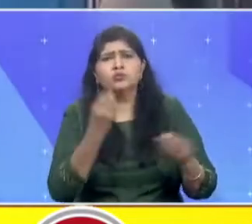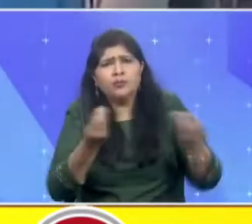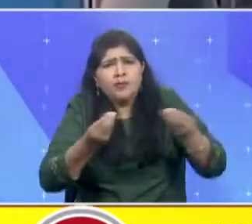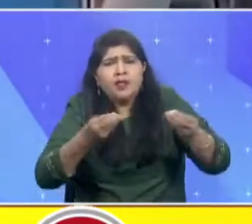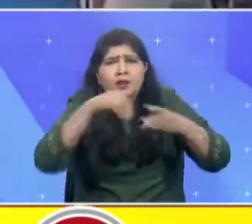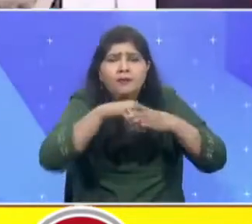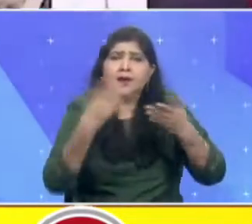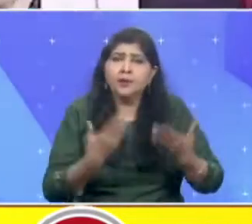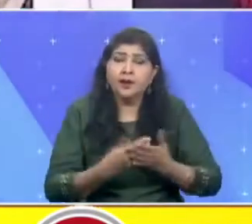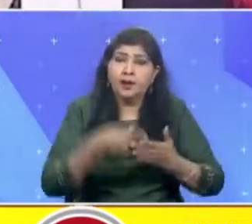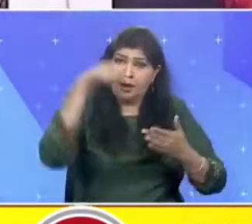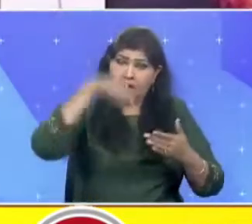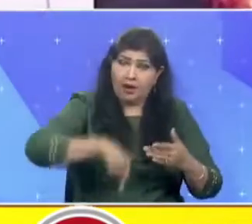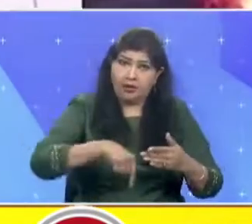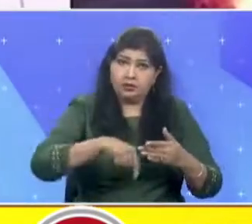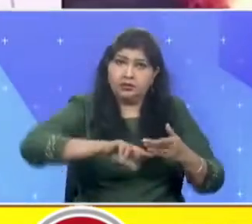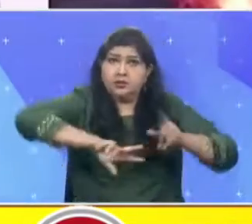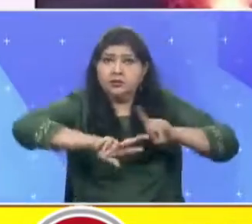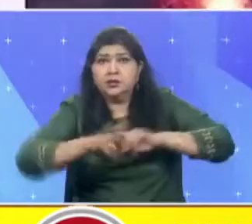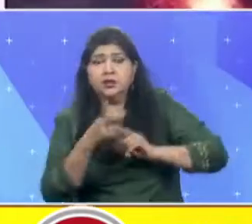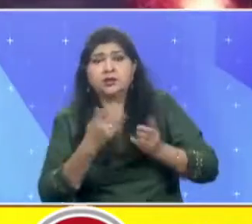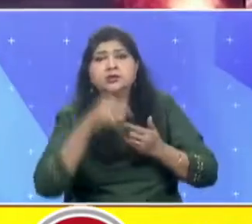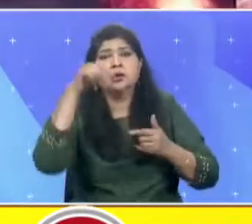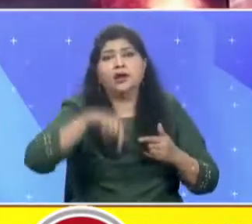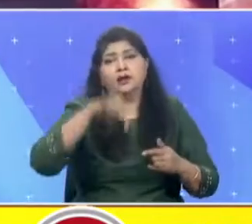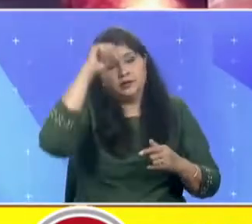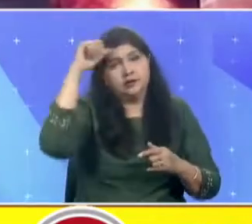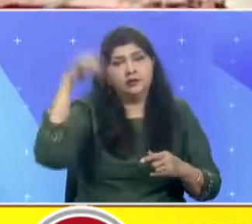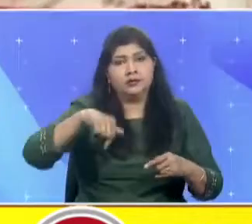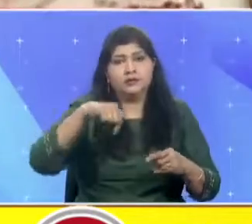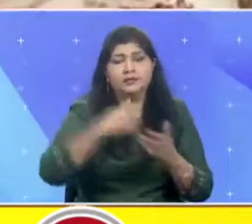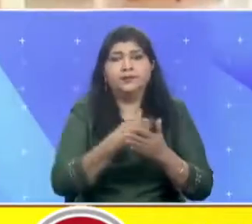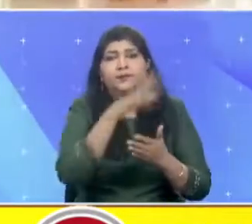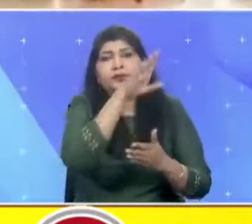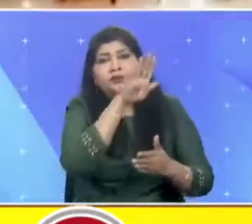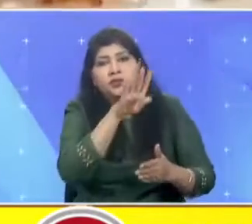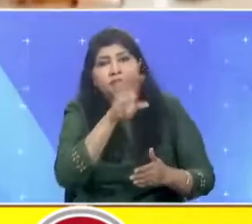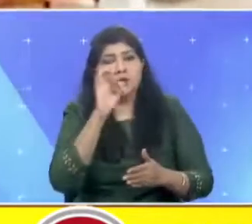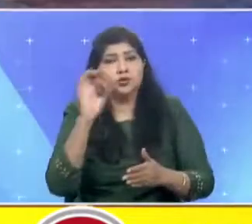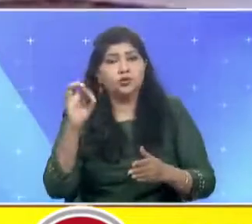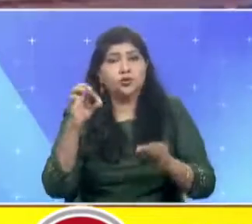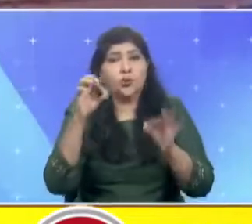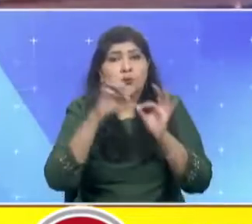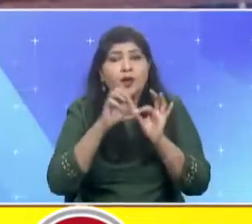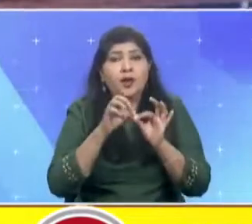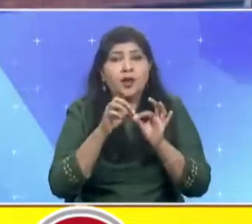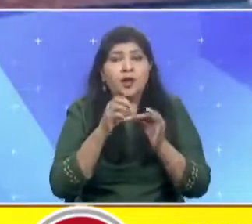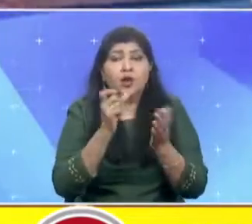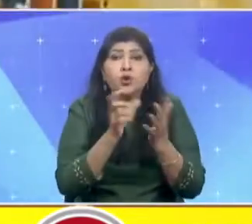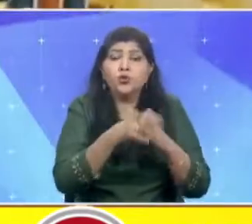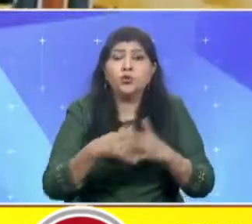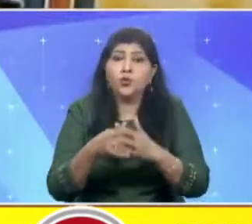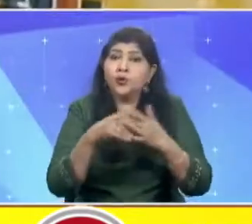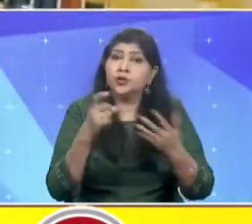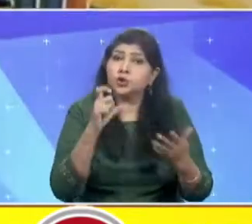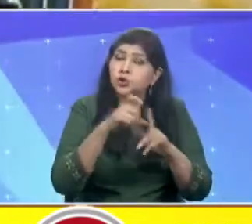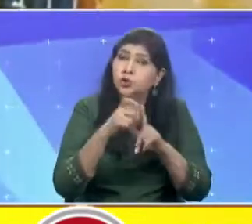करता था। अब आज भारत 400 बिलियन डॉलर पर पहुंच गया है।